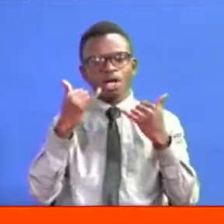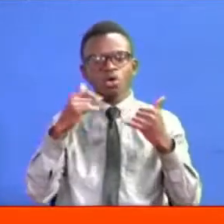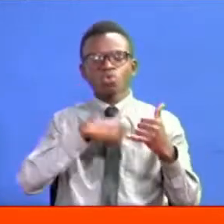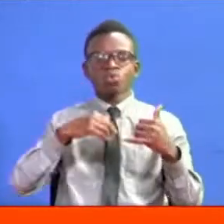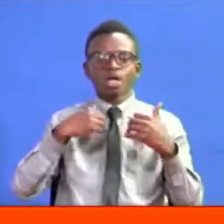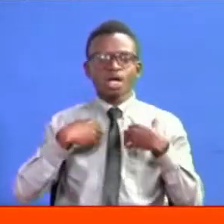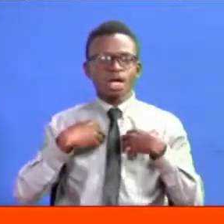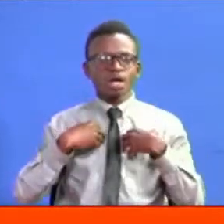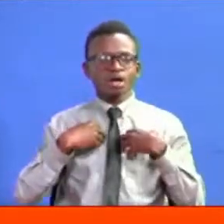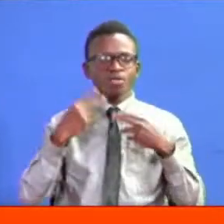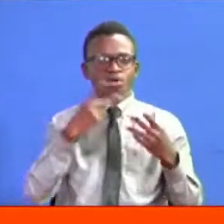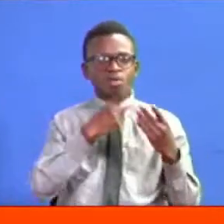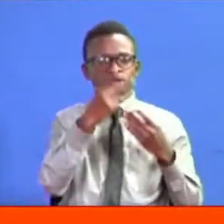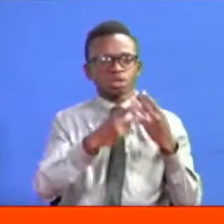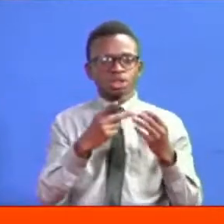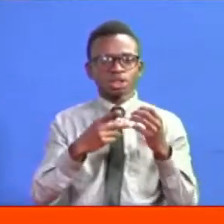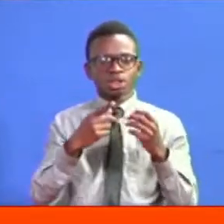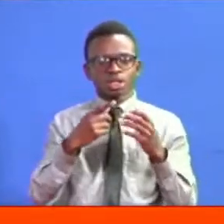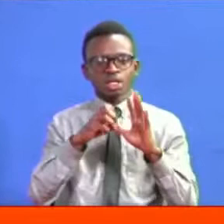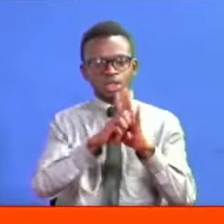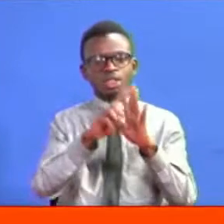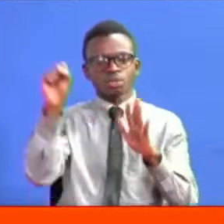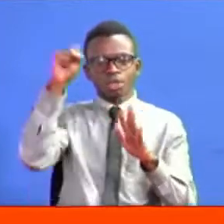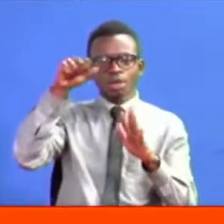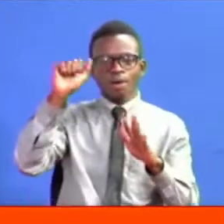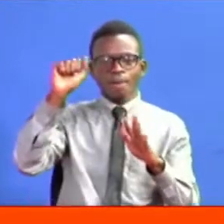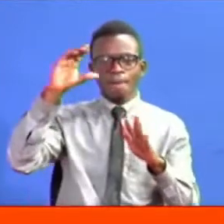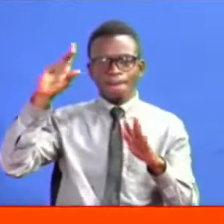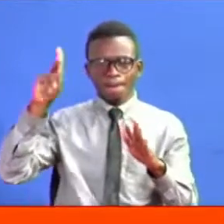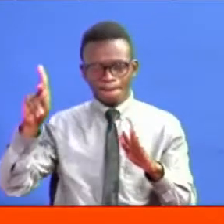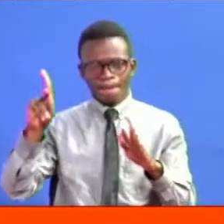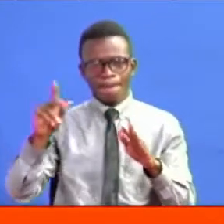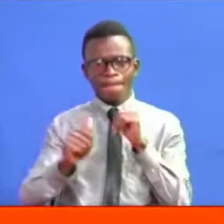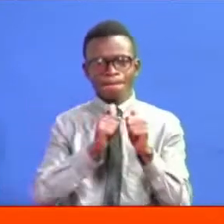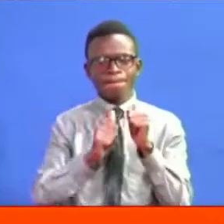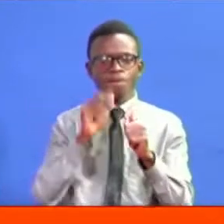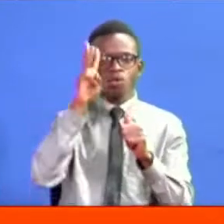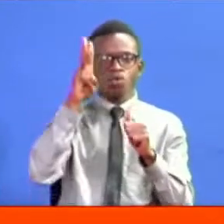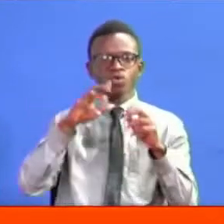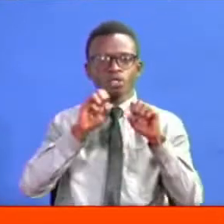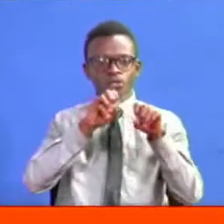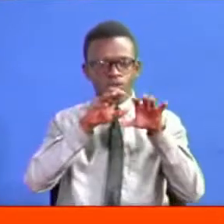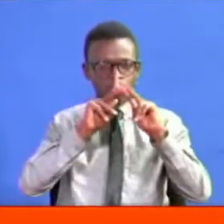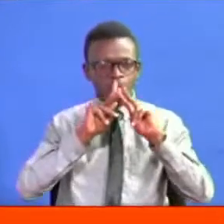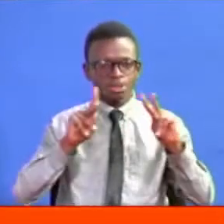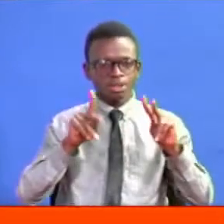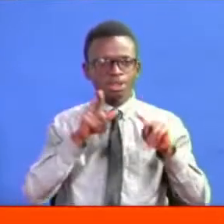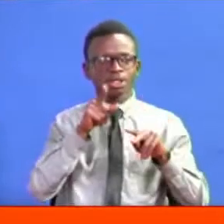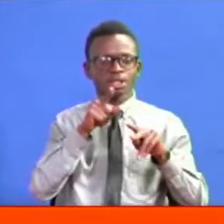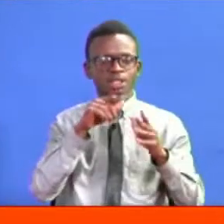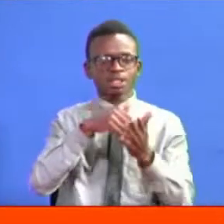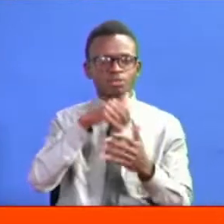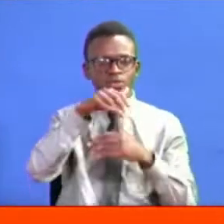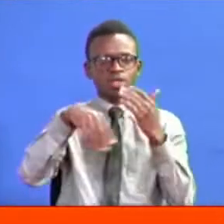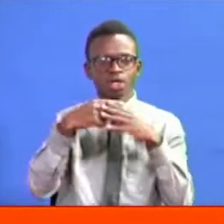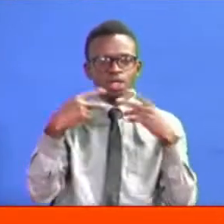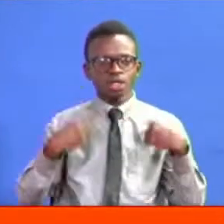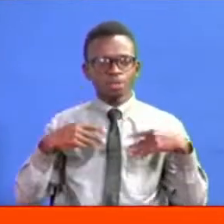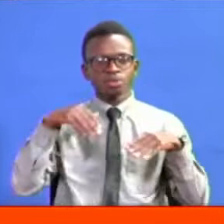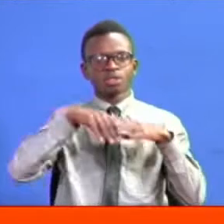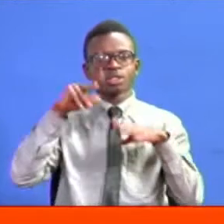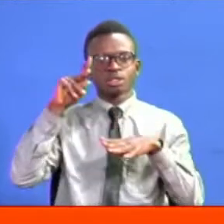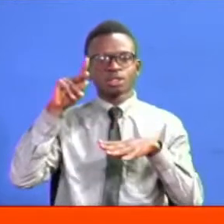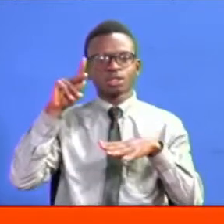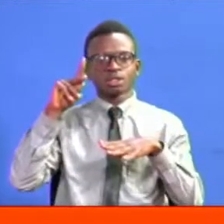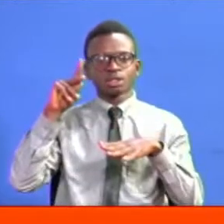ili kukokoteza amani. Huu ni mradi ambao unawashirikisha wananchi wote kwa ujumla hapa kote nchini.